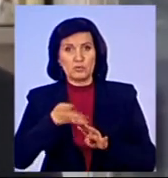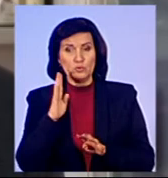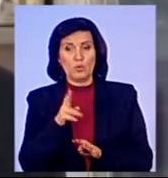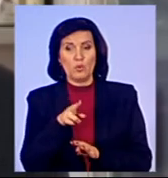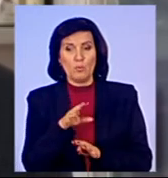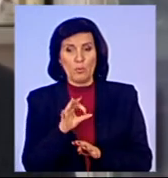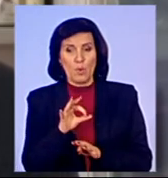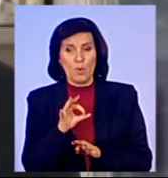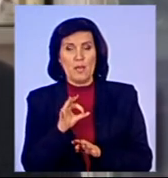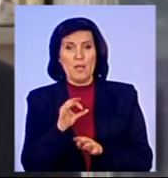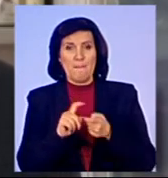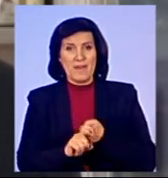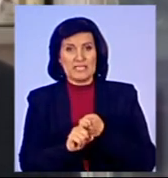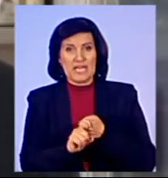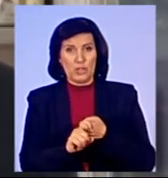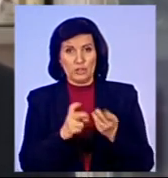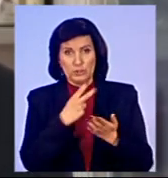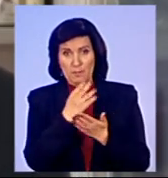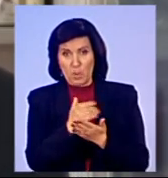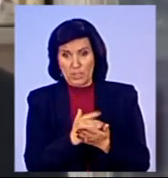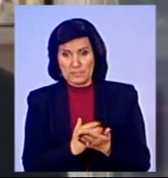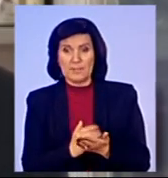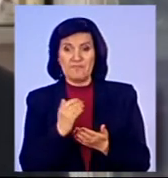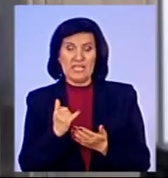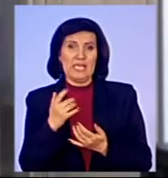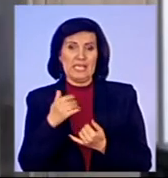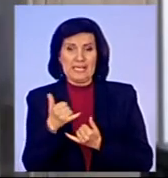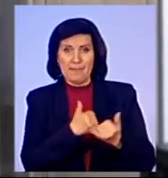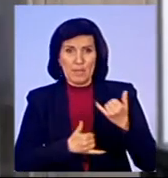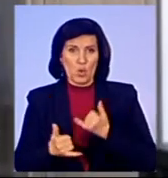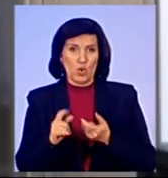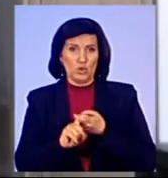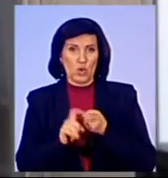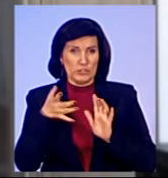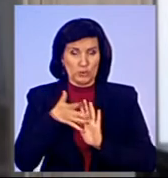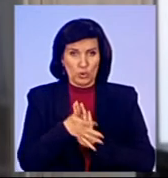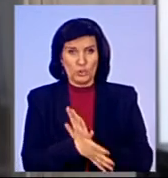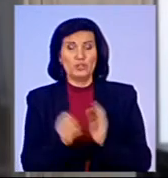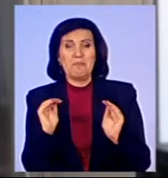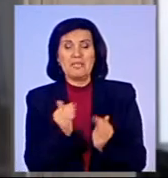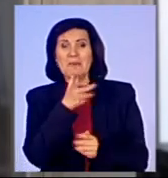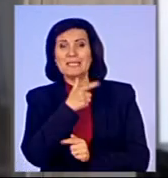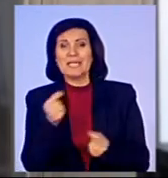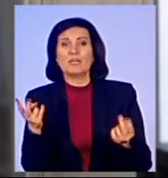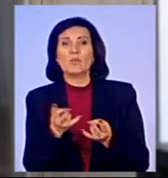по бактеріологічних показниках, хімико-токсикологічних. Мінімальний термін, який потрібно